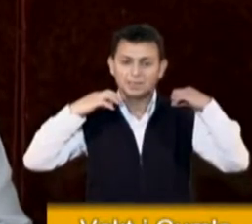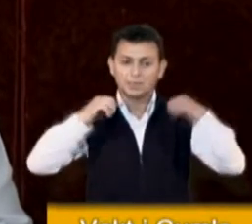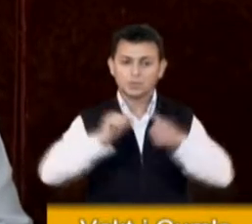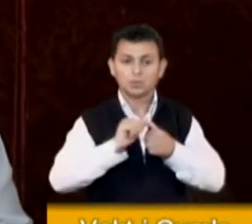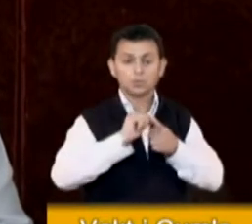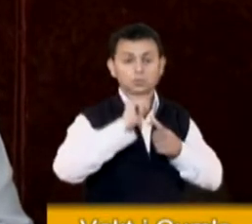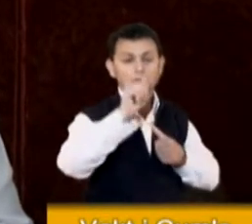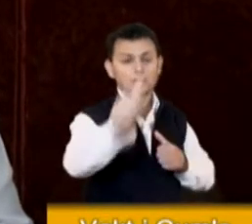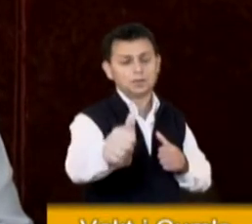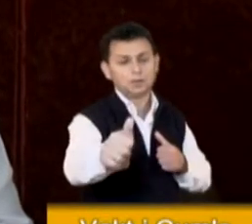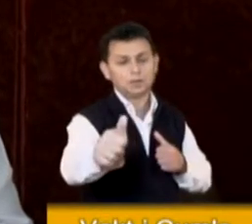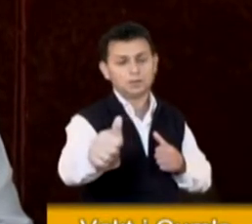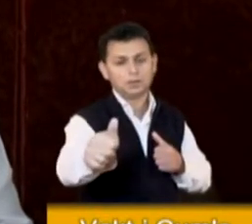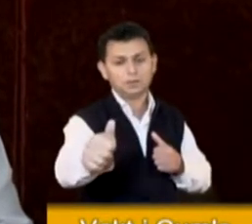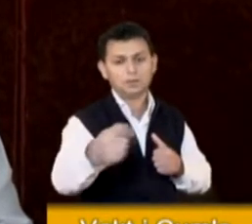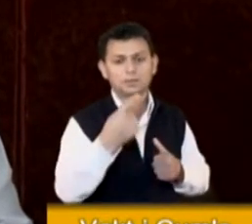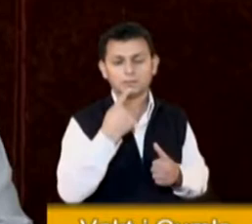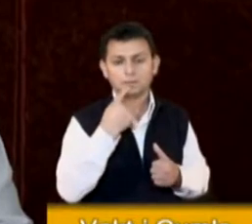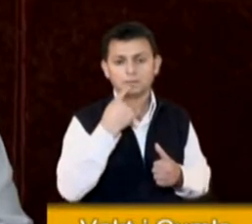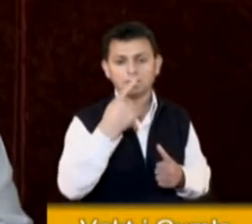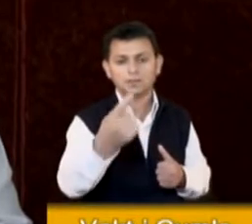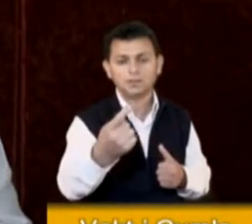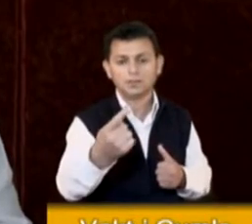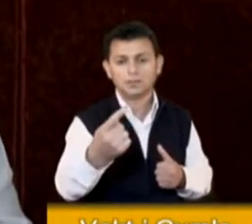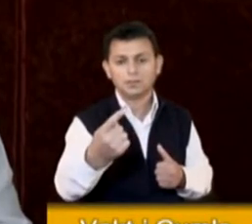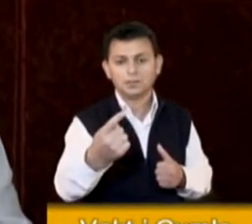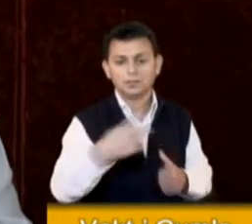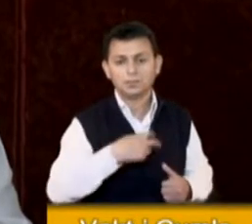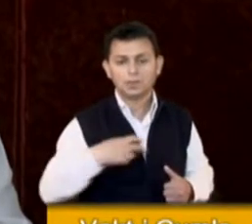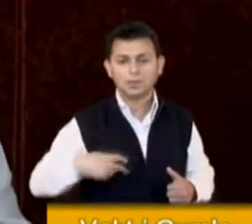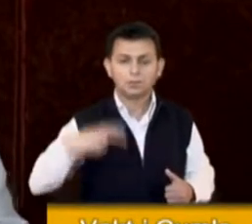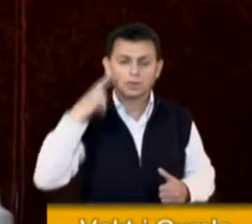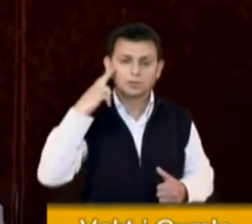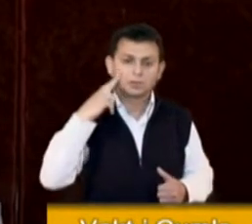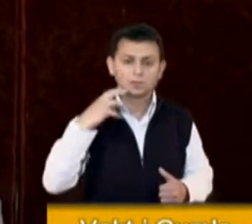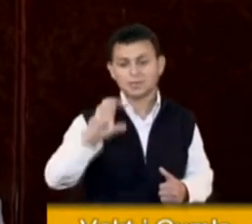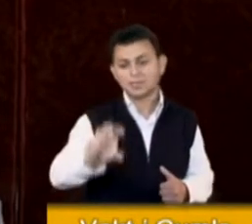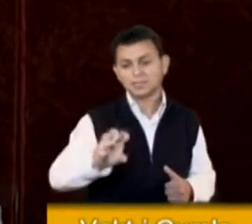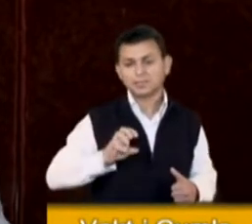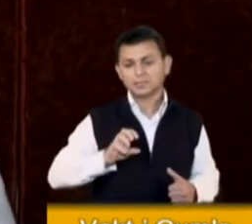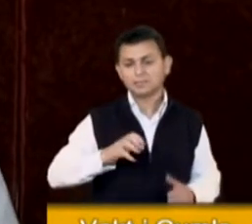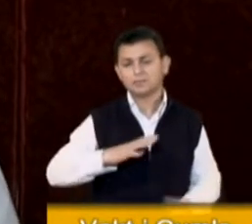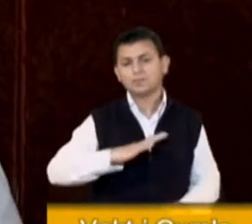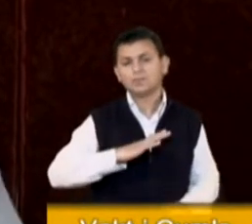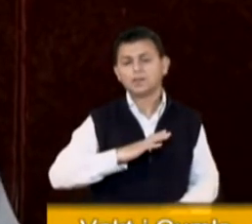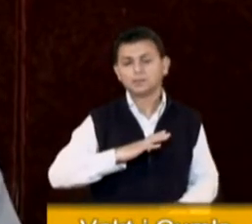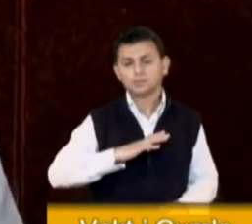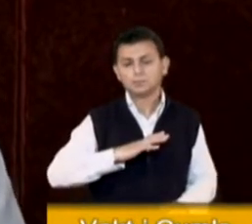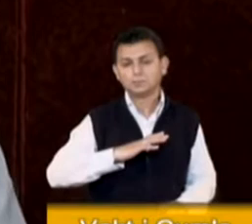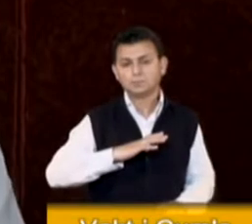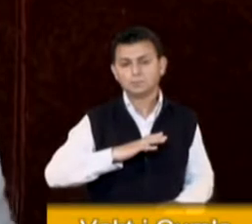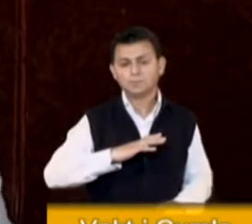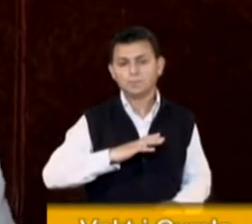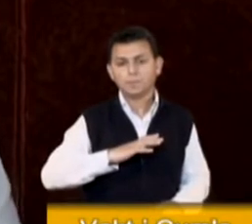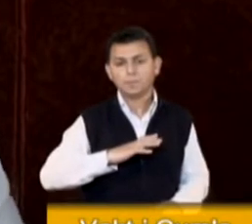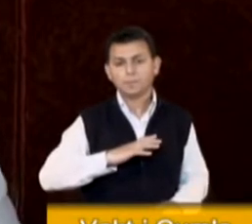ve sellem onlardan uzaktır diye hadis-i şeriflerde ifade ettiği bize kadar nakledilen